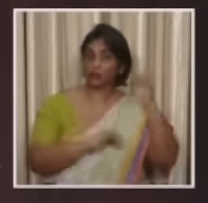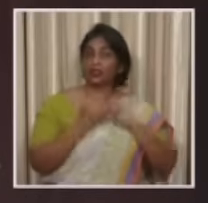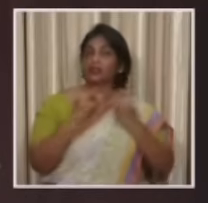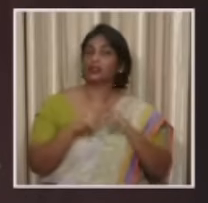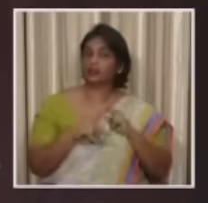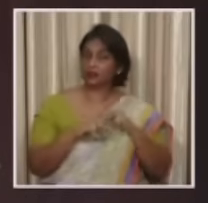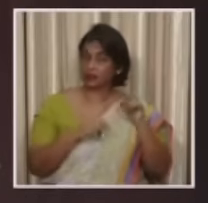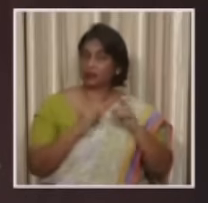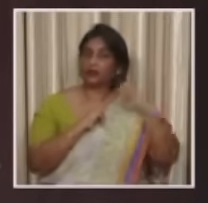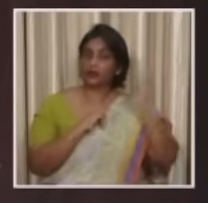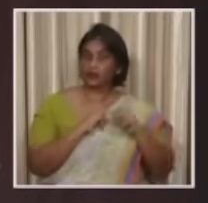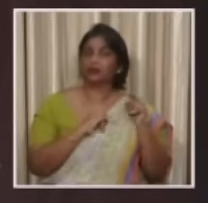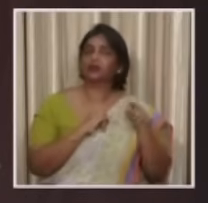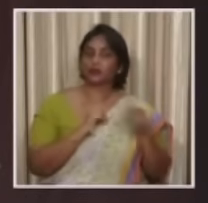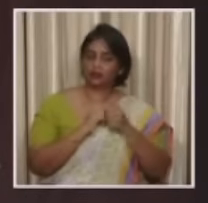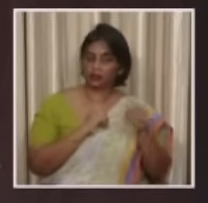මණ්ඩලයේ විශ්වවිද්‍යාලේ